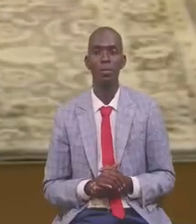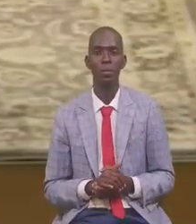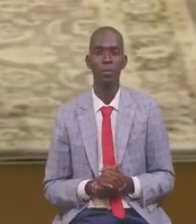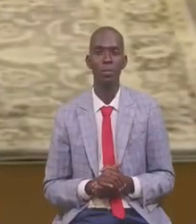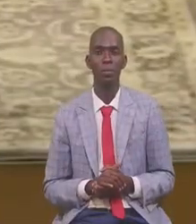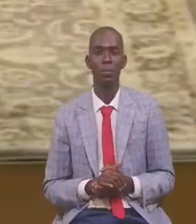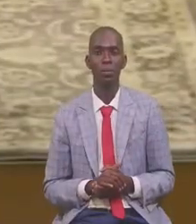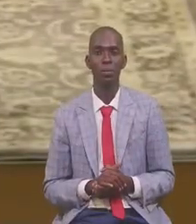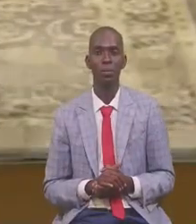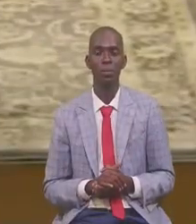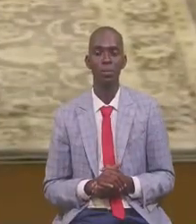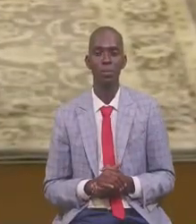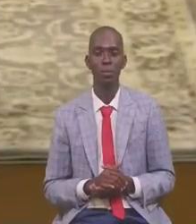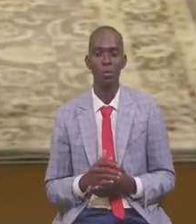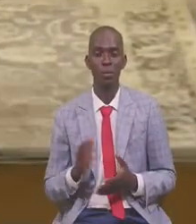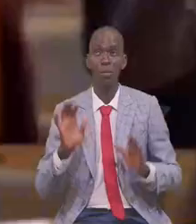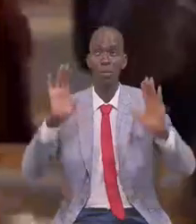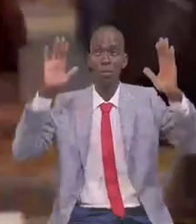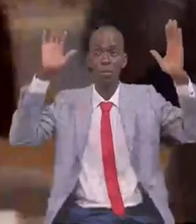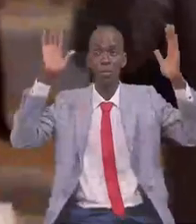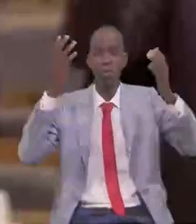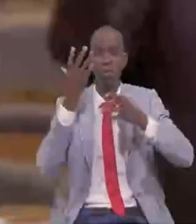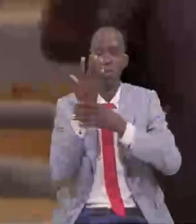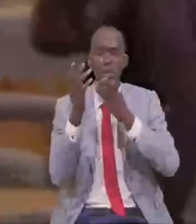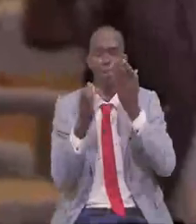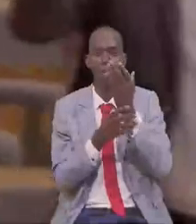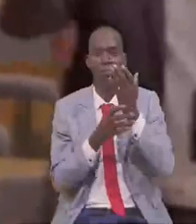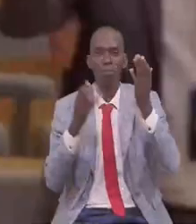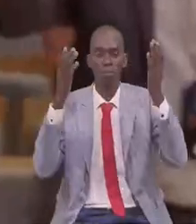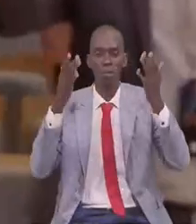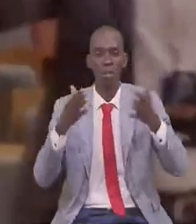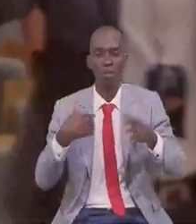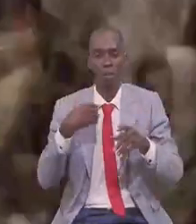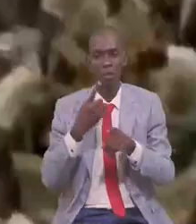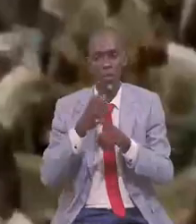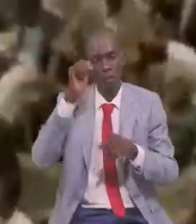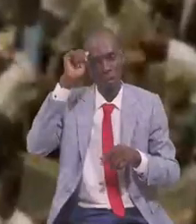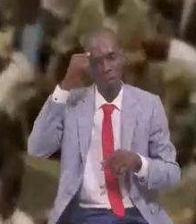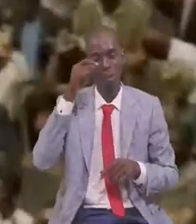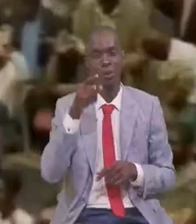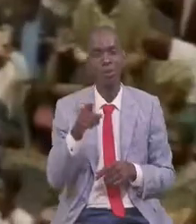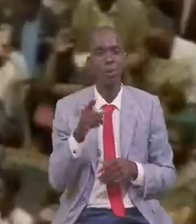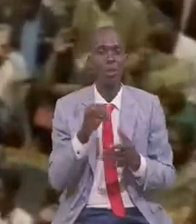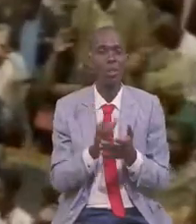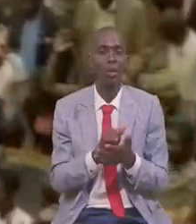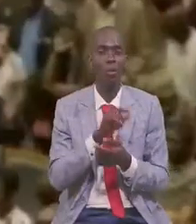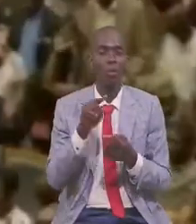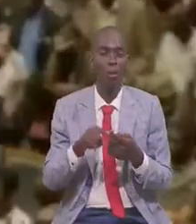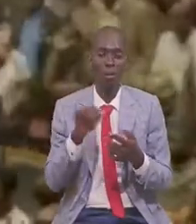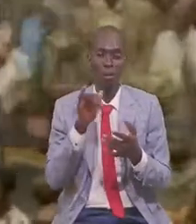Est-ce que tu peux lever les mains? Est-ce que je peux te rappeler? Quand ce manteau est